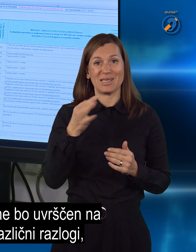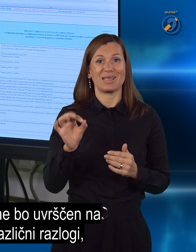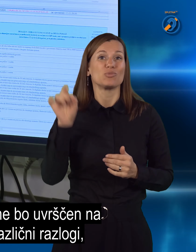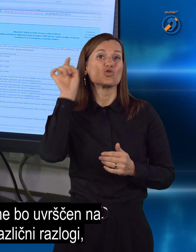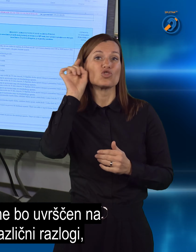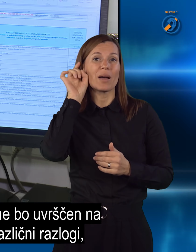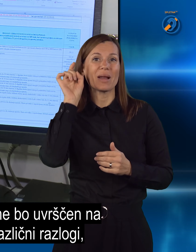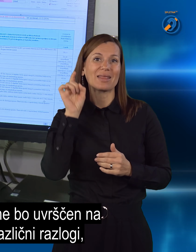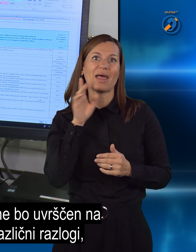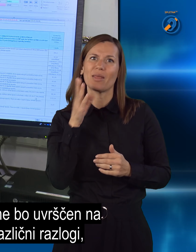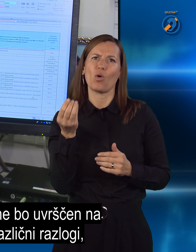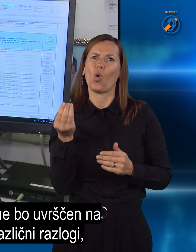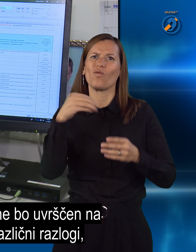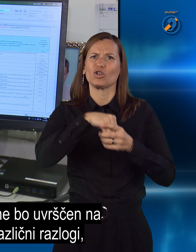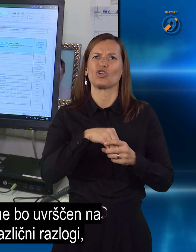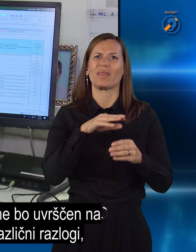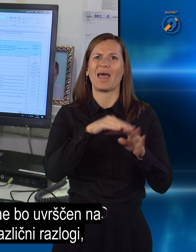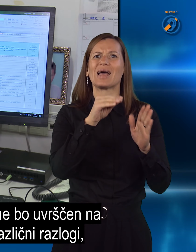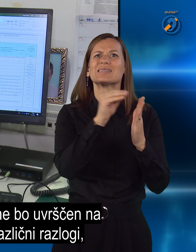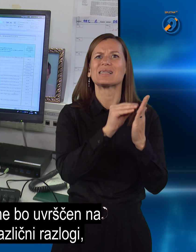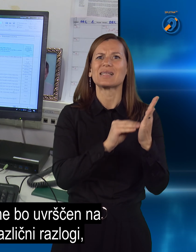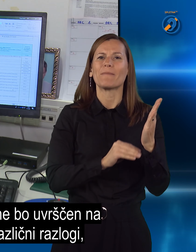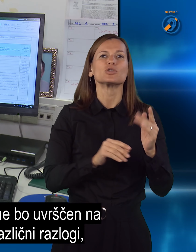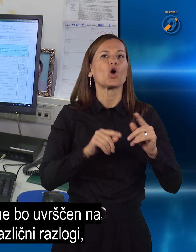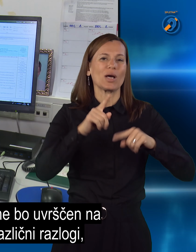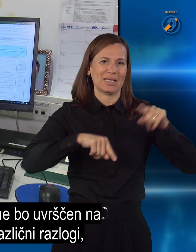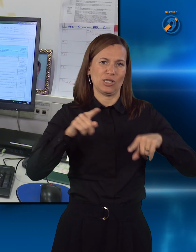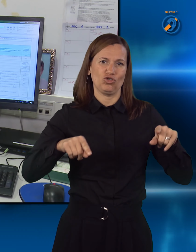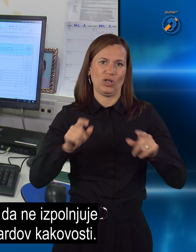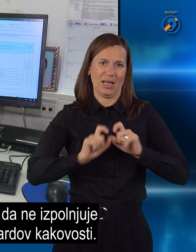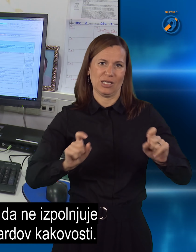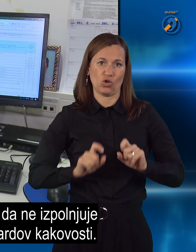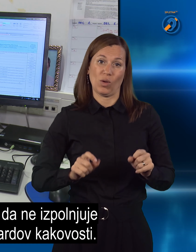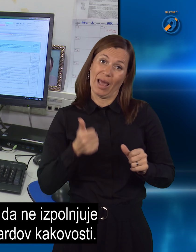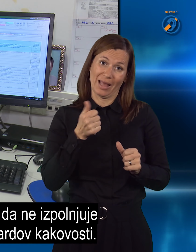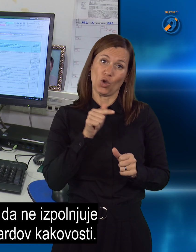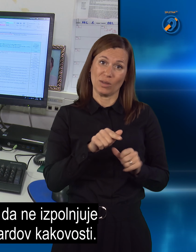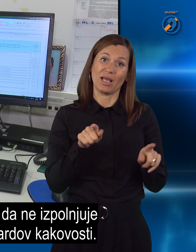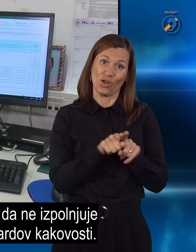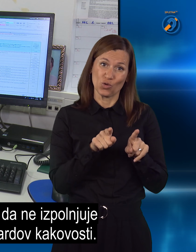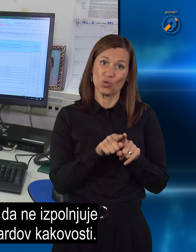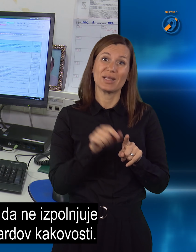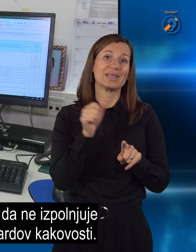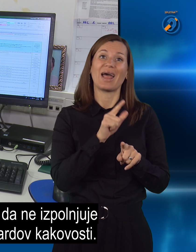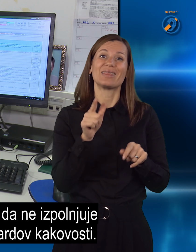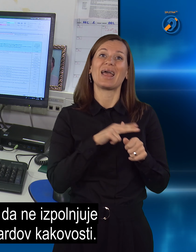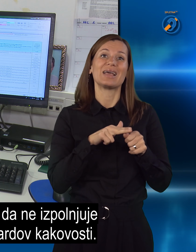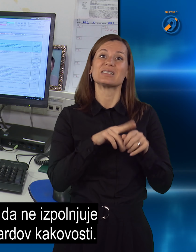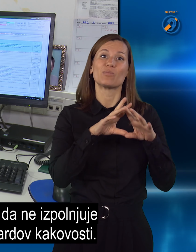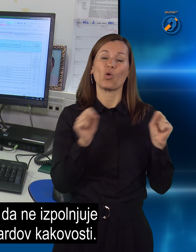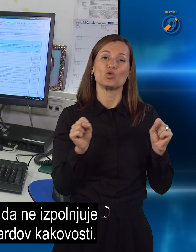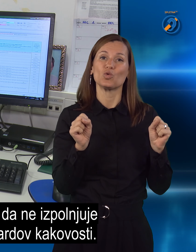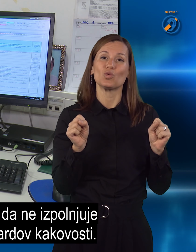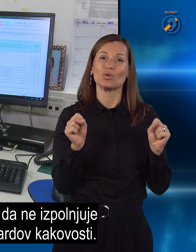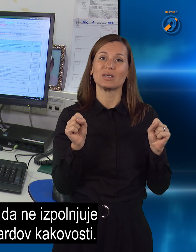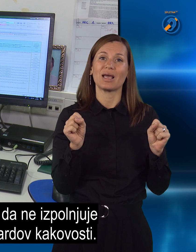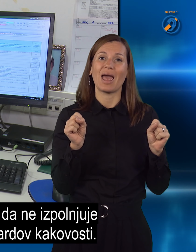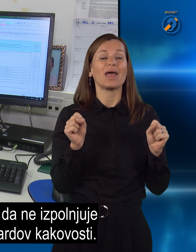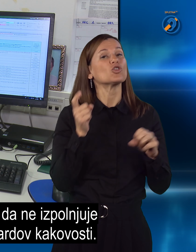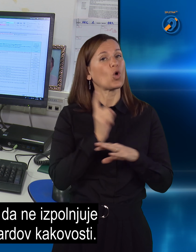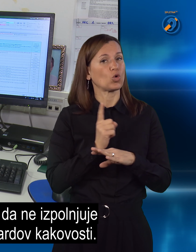slušnega aparata ne bo uvrščen v seznam, so lahko različni razlogi. Eden izmed teh je lahko tudi ta, da ne izpolnjuje že